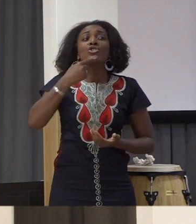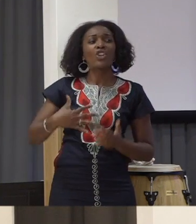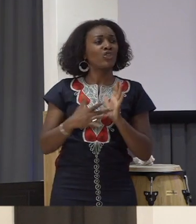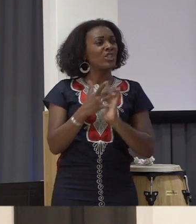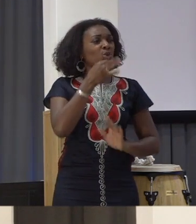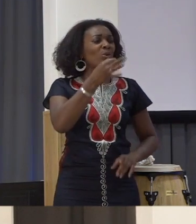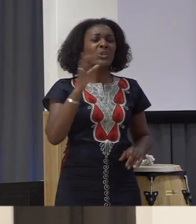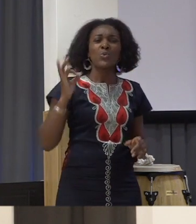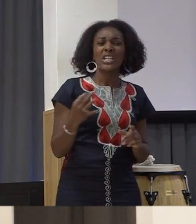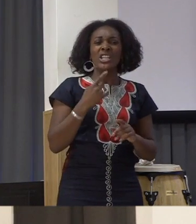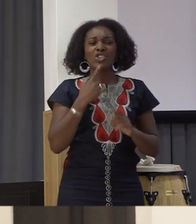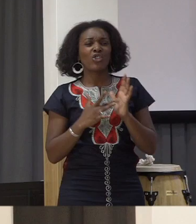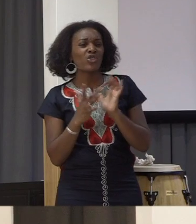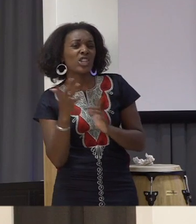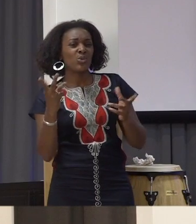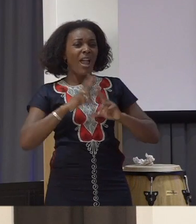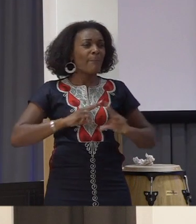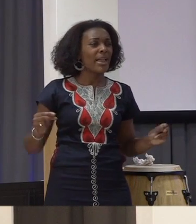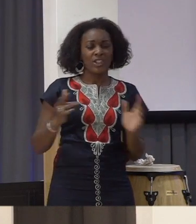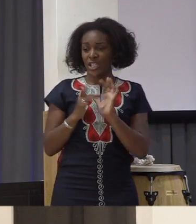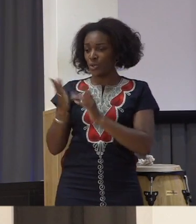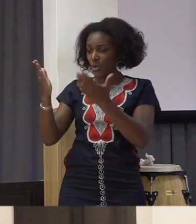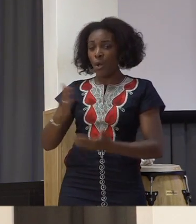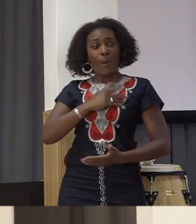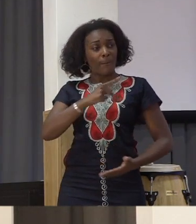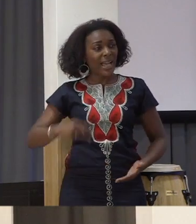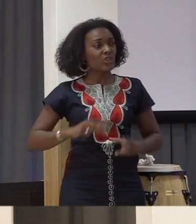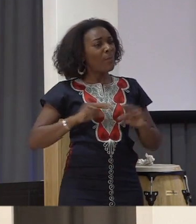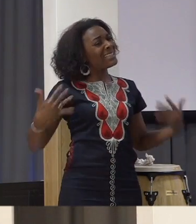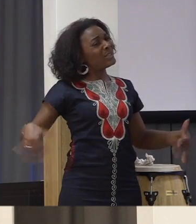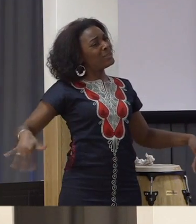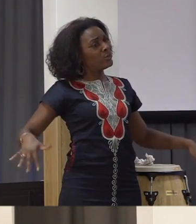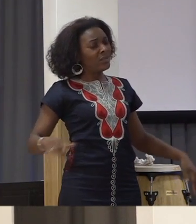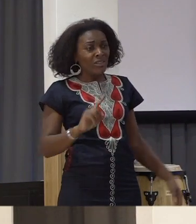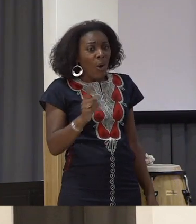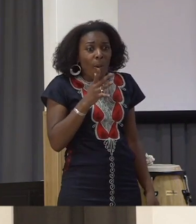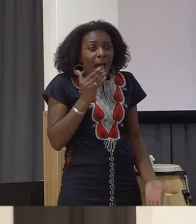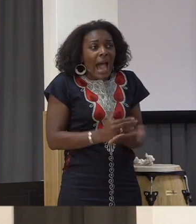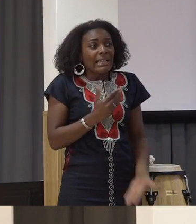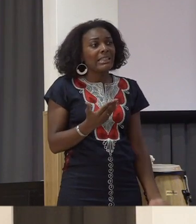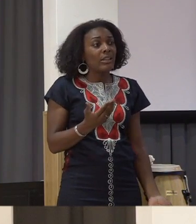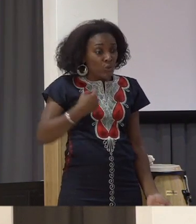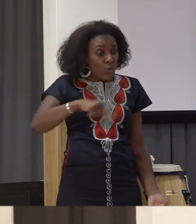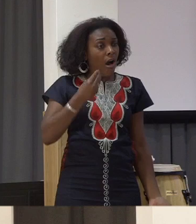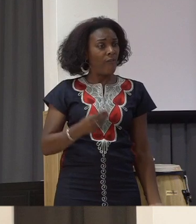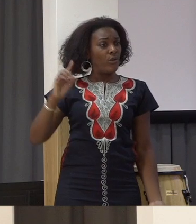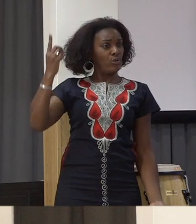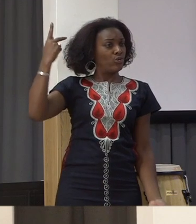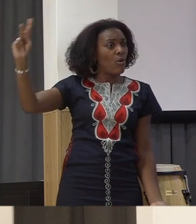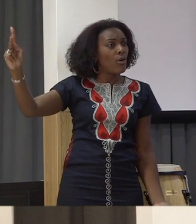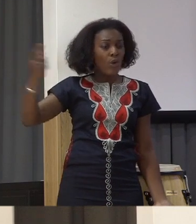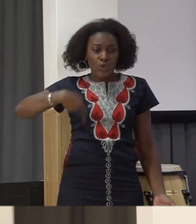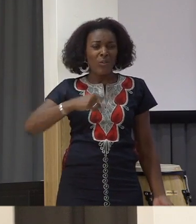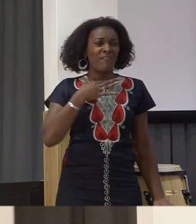confessons la paix de Dieu. Jésus est notre prince de paix, mais on ne doit pas s'arrêter là. Si nous sommes enfants du Seigneur, si nous sommes